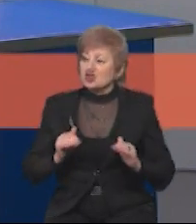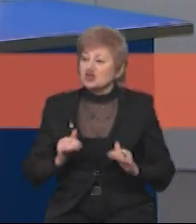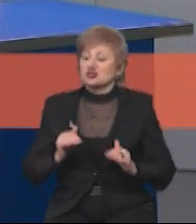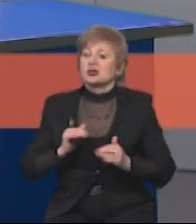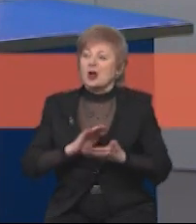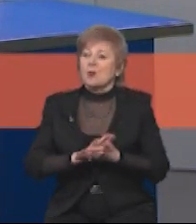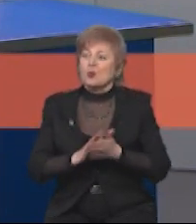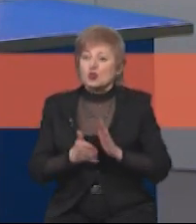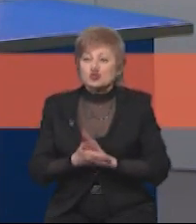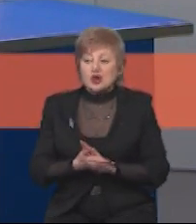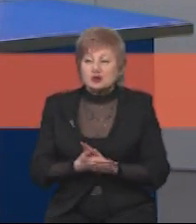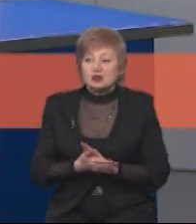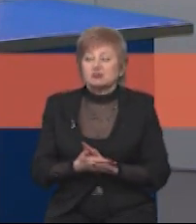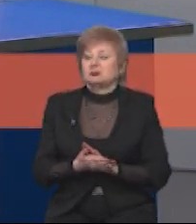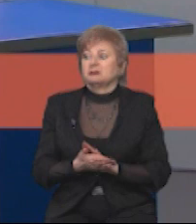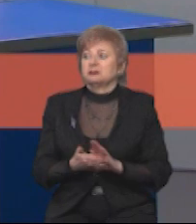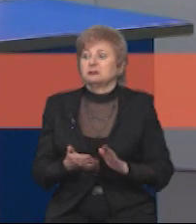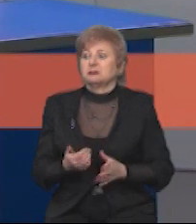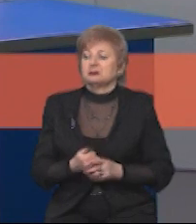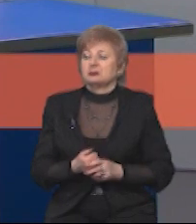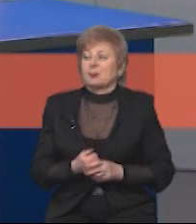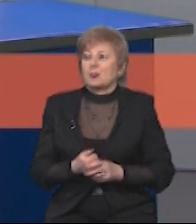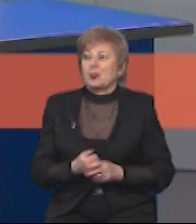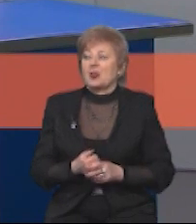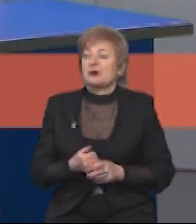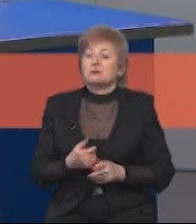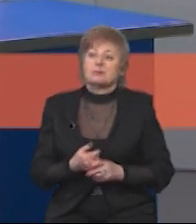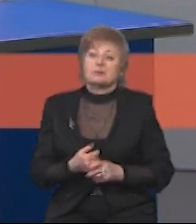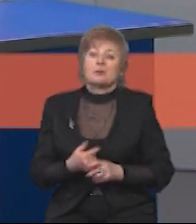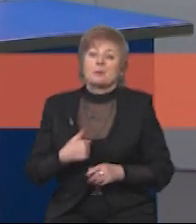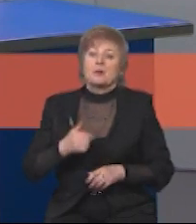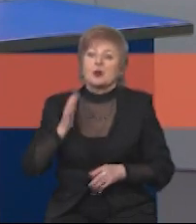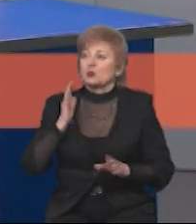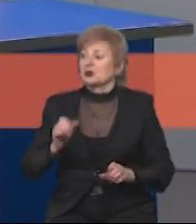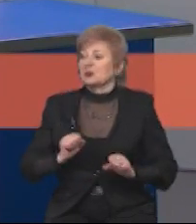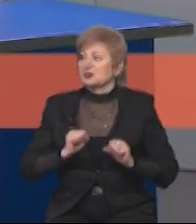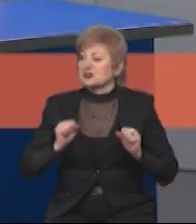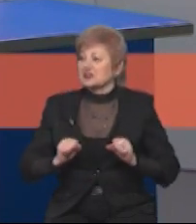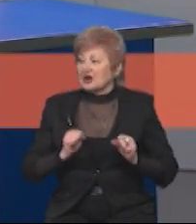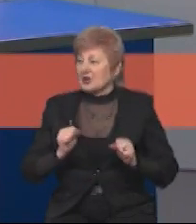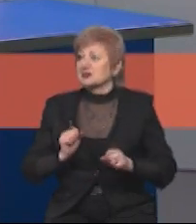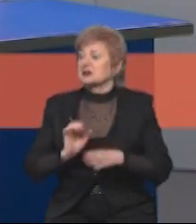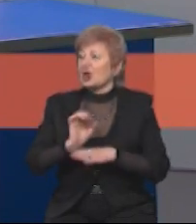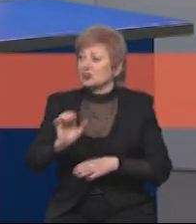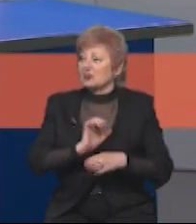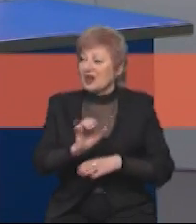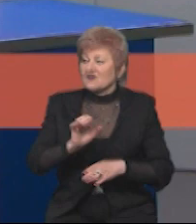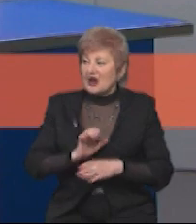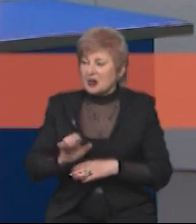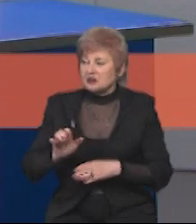ставка была, вот, как бы не было. Но мы справлялись с внутренним ритейлом, с внутренним рынком.